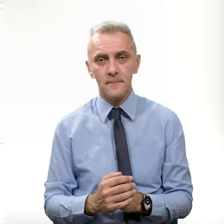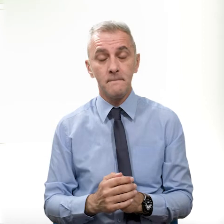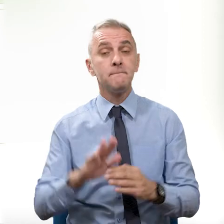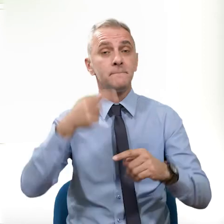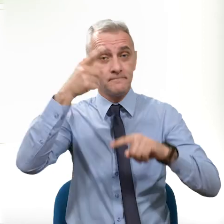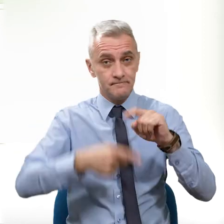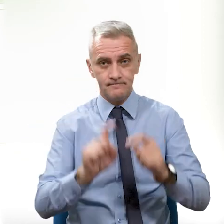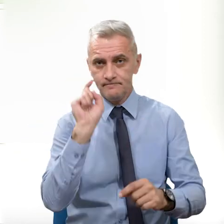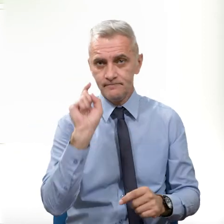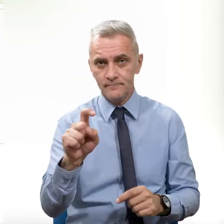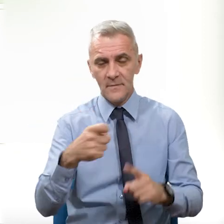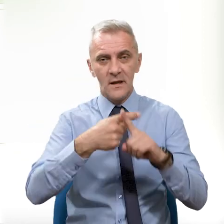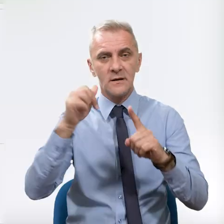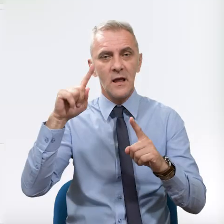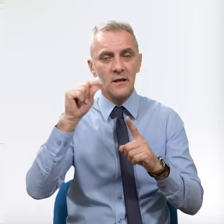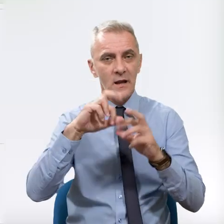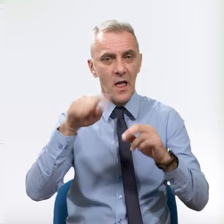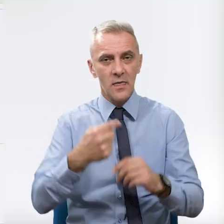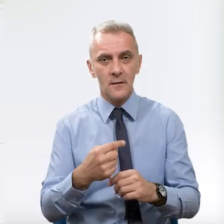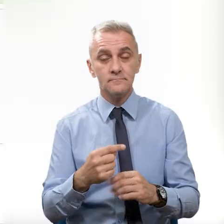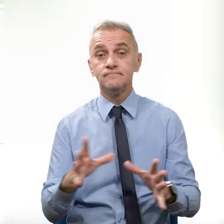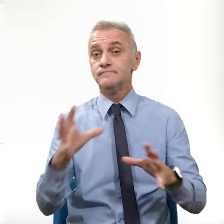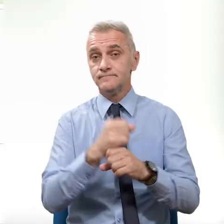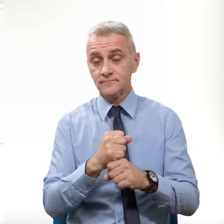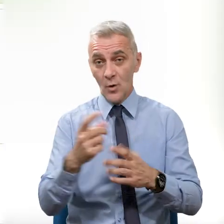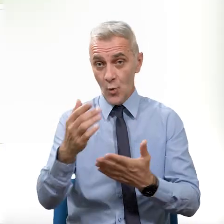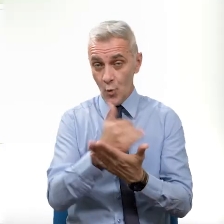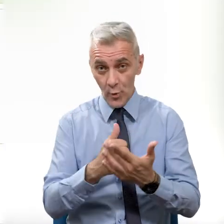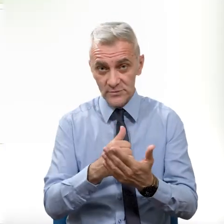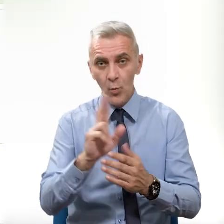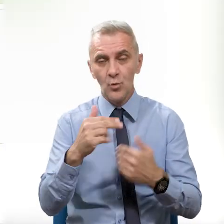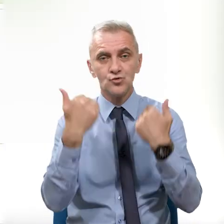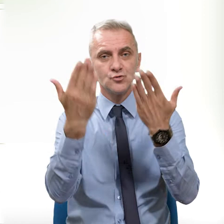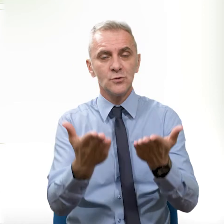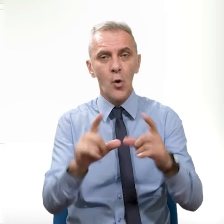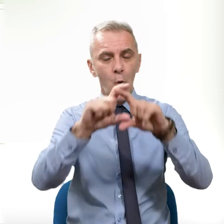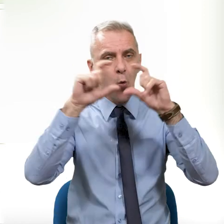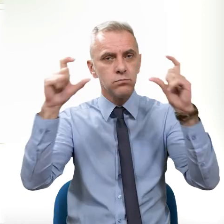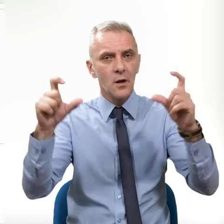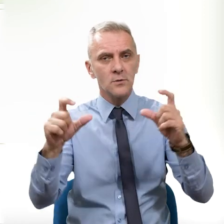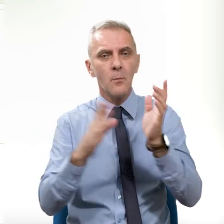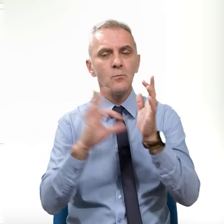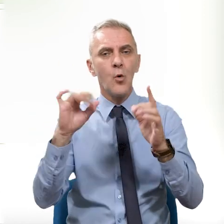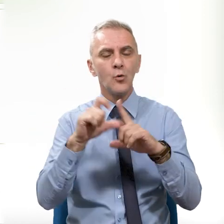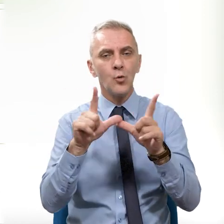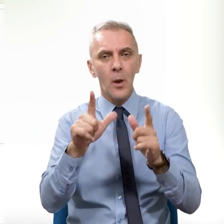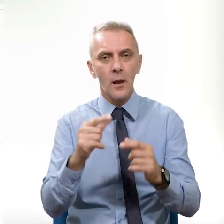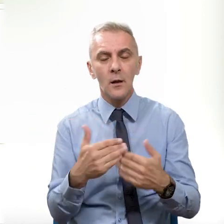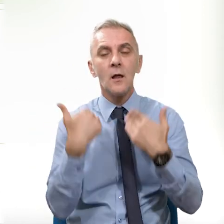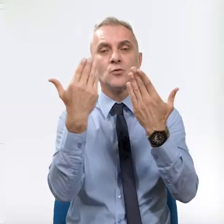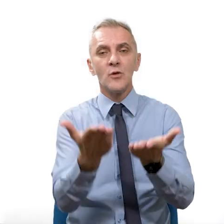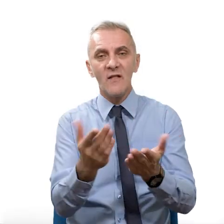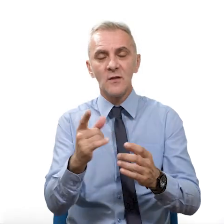kraju kliknuti na Kreiraj. Kreiranom korisniku se može dodijeliti objekat u modulu Dodjeljivanje